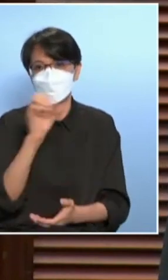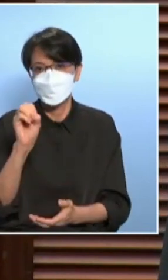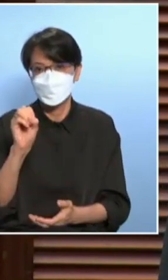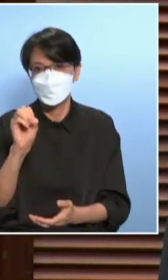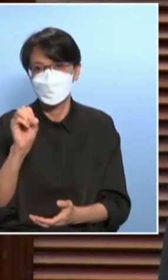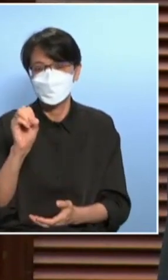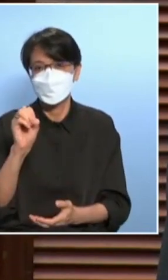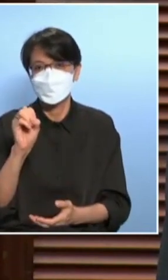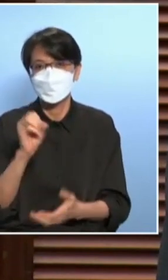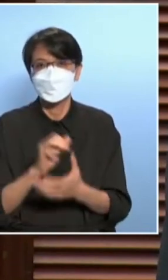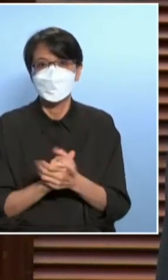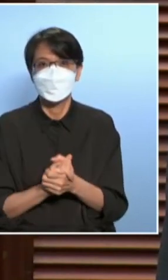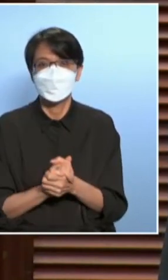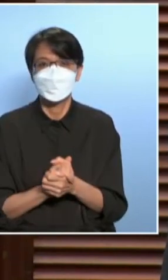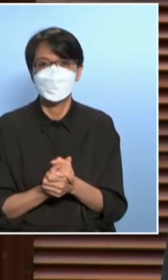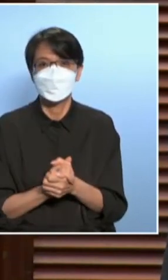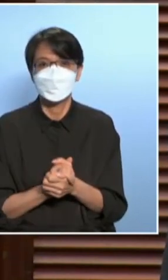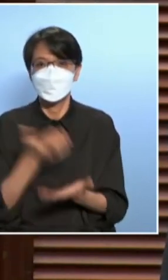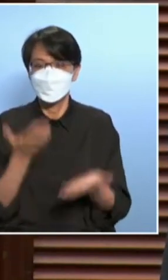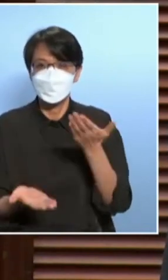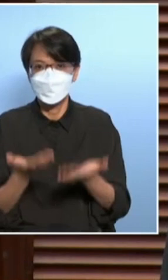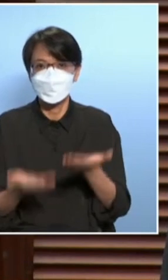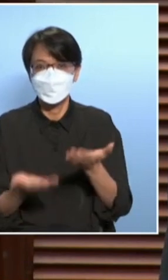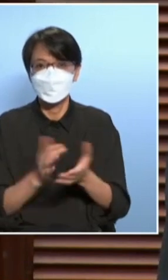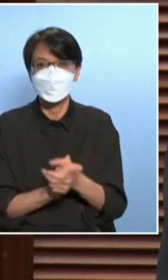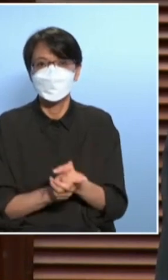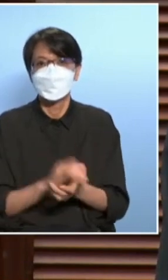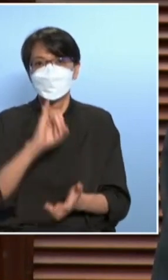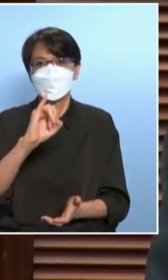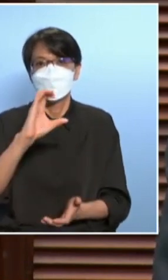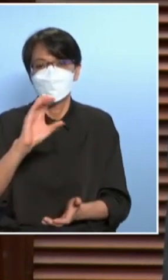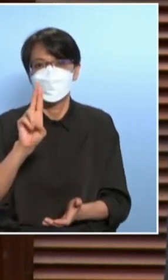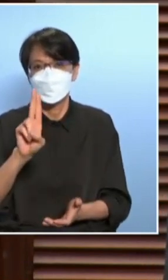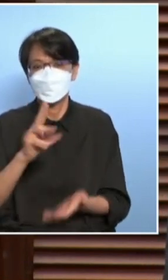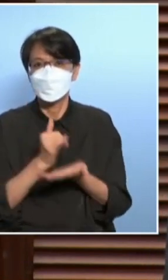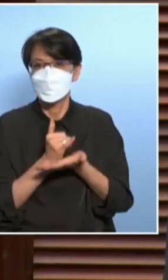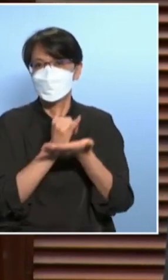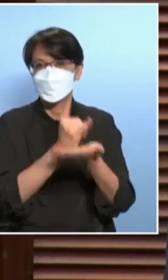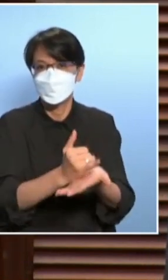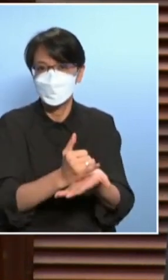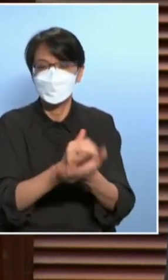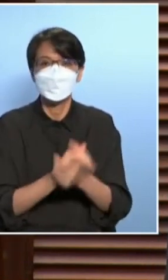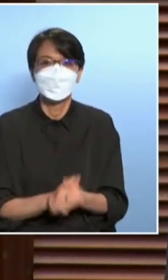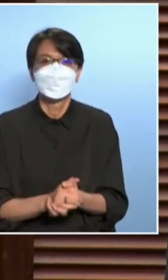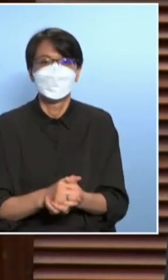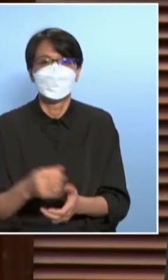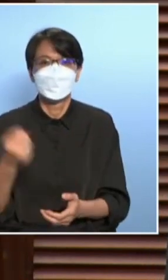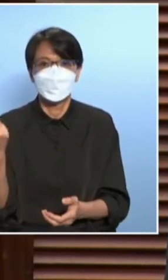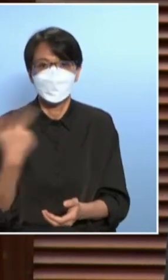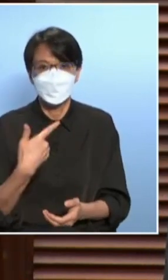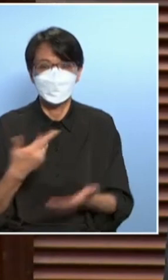噶啦。啊，亦都嗰、那個我哋睇比對翻咧，嗰、那個深切治療部啊，同埋個住院人數咧，都係多過而家